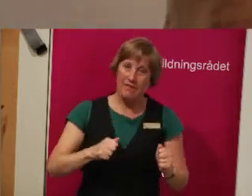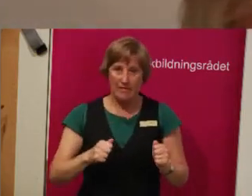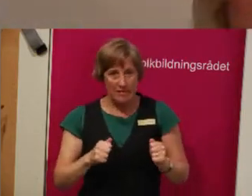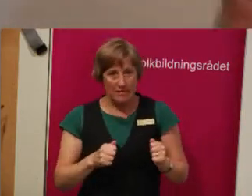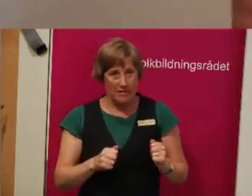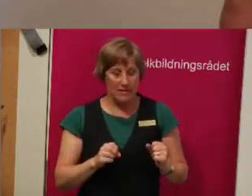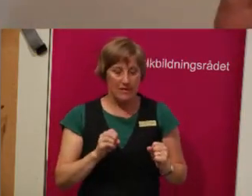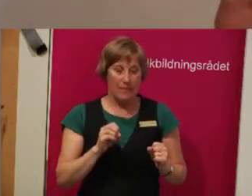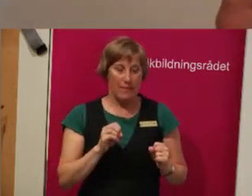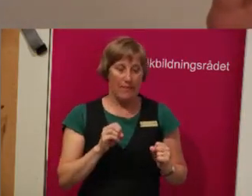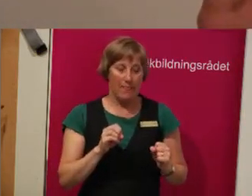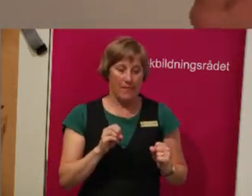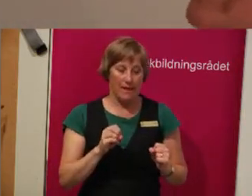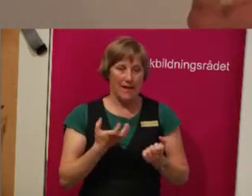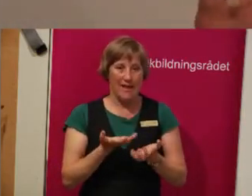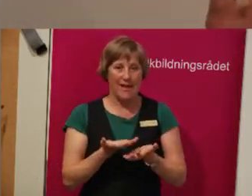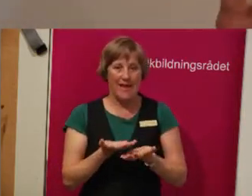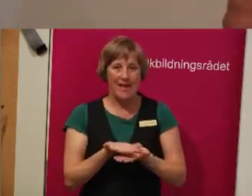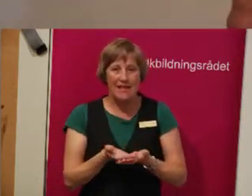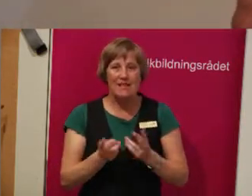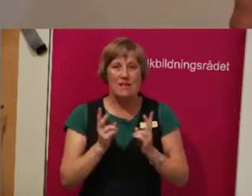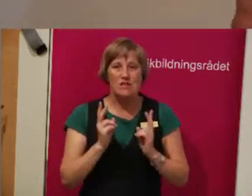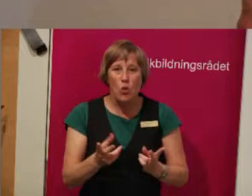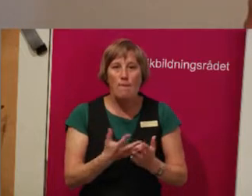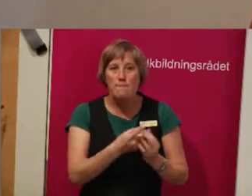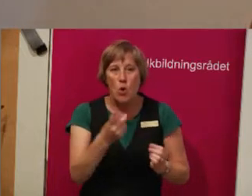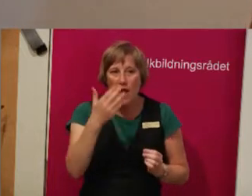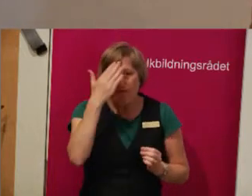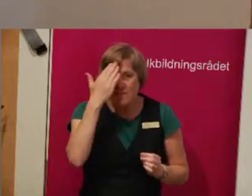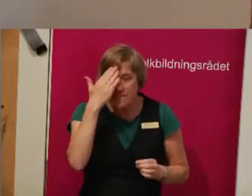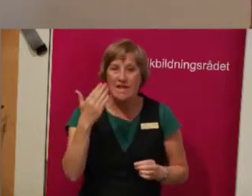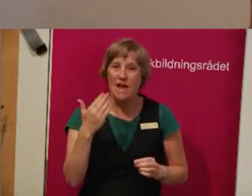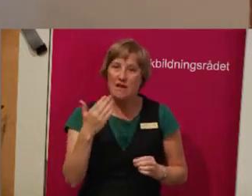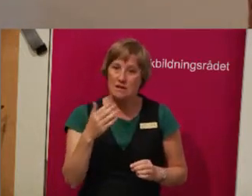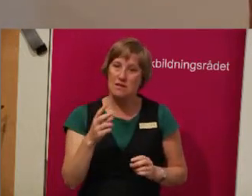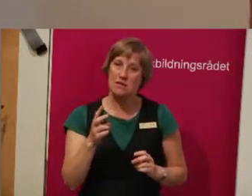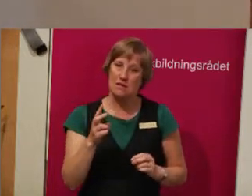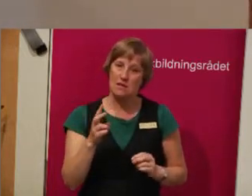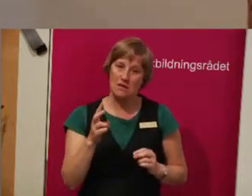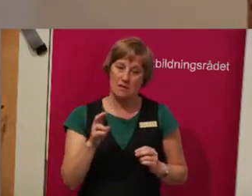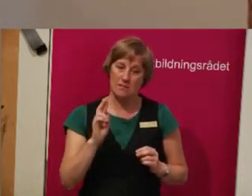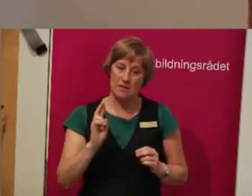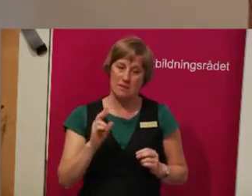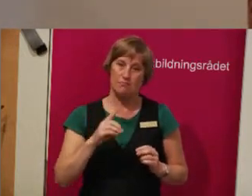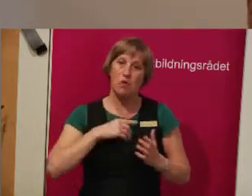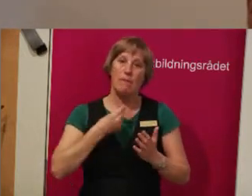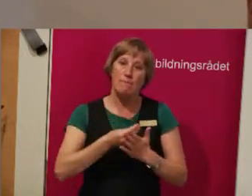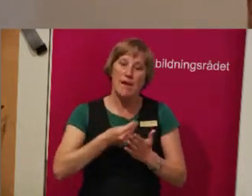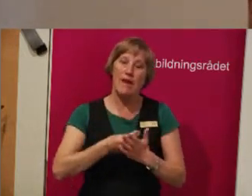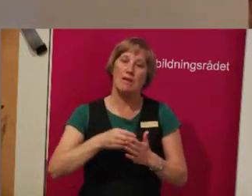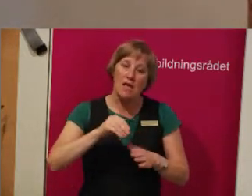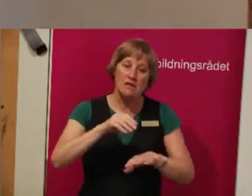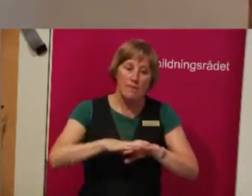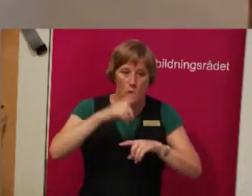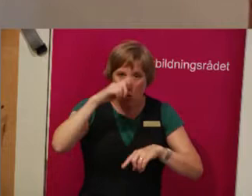När man inte, för det första så är det inte så många som känner till att det är så mycket pengar som faktiskt går till kultur som går via det här anslaget. Och det finns många